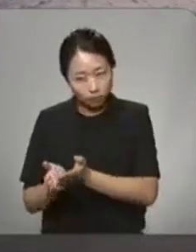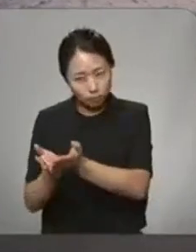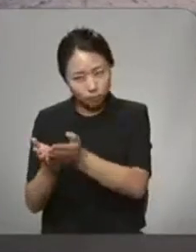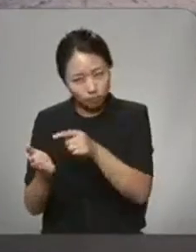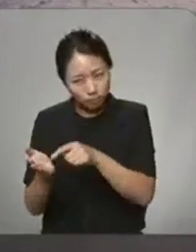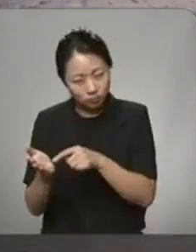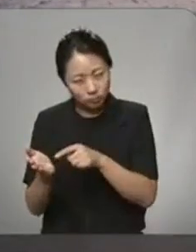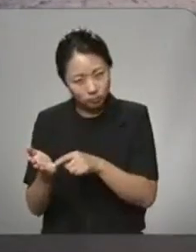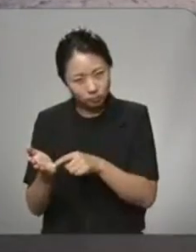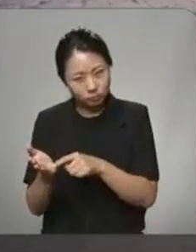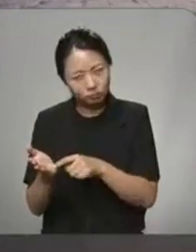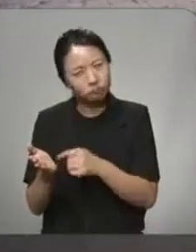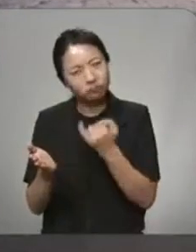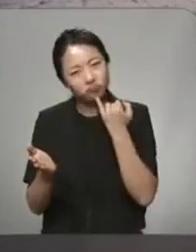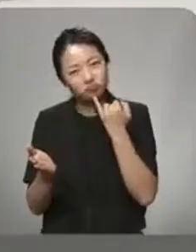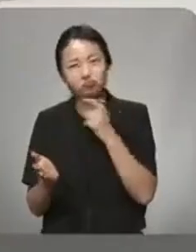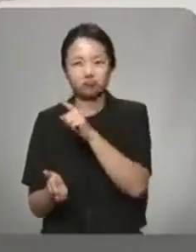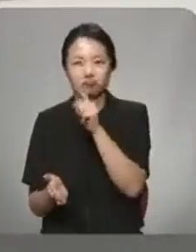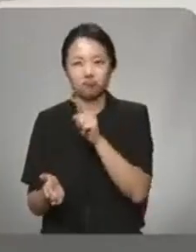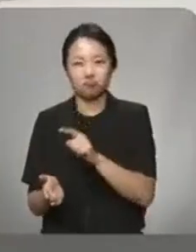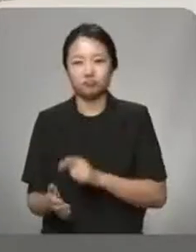기자가 보도합니다.